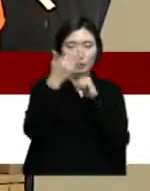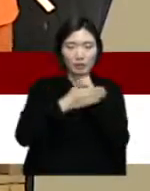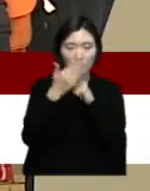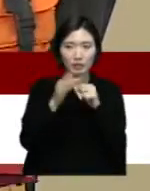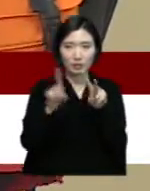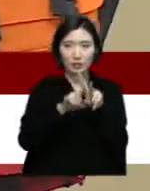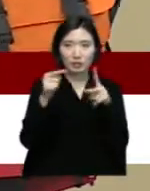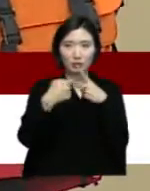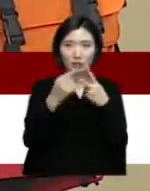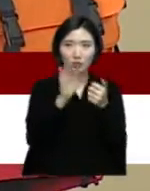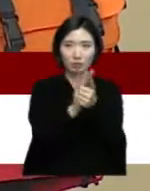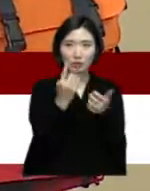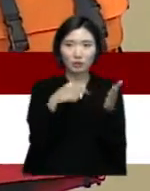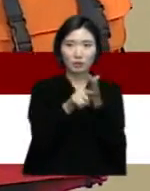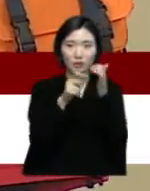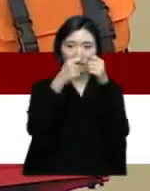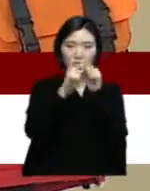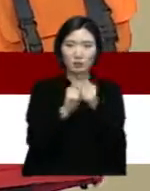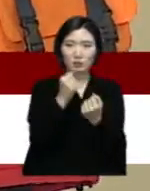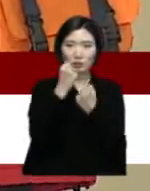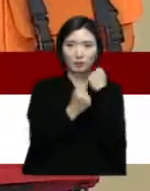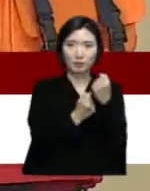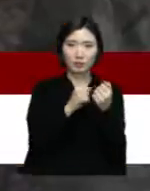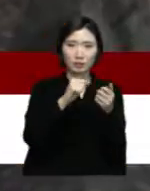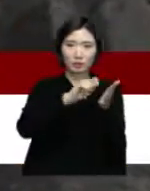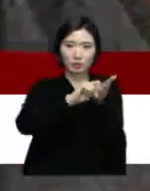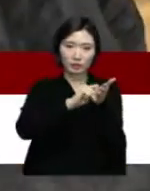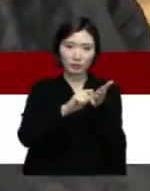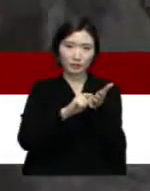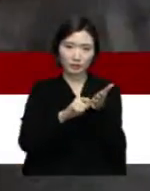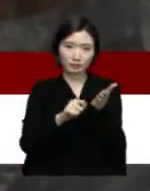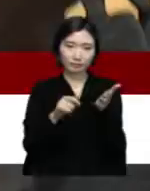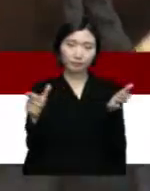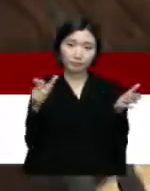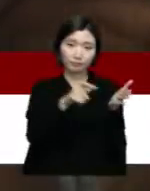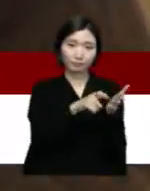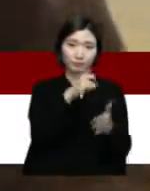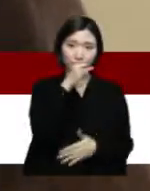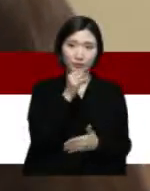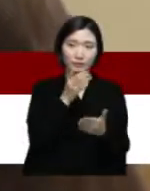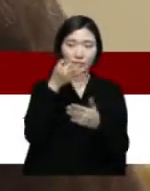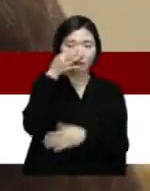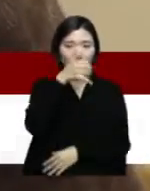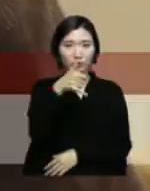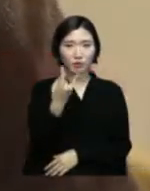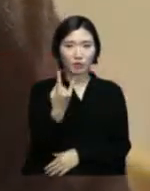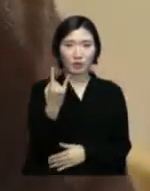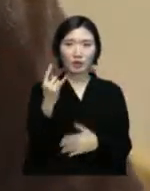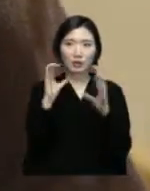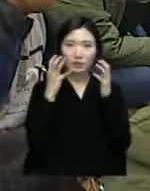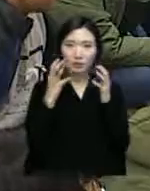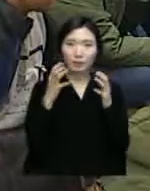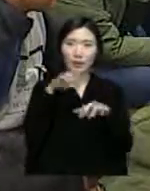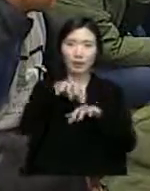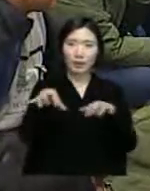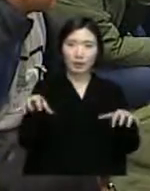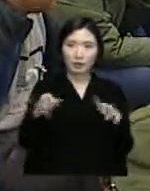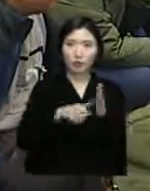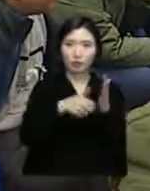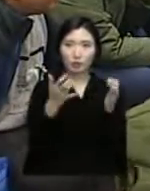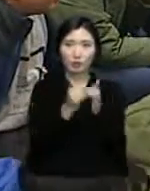사진의 이해를 돕기 위해 자세한 설명을 글로 기록하기도 했습니다. 전시회 이름은 아이들이 마을의 스타라는